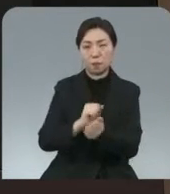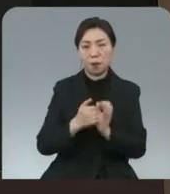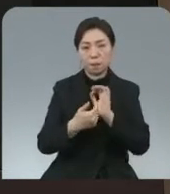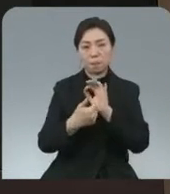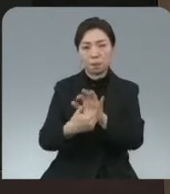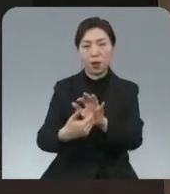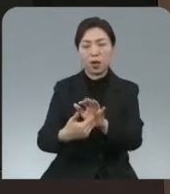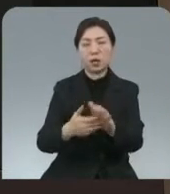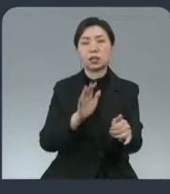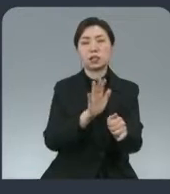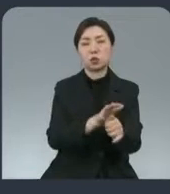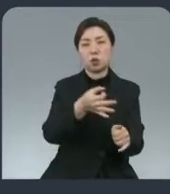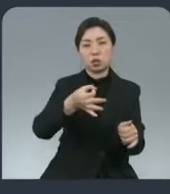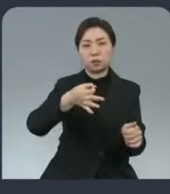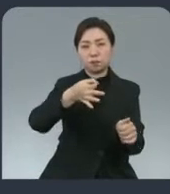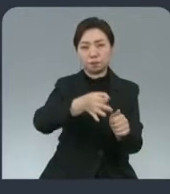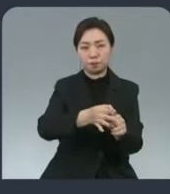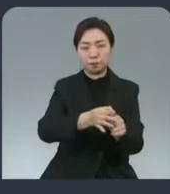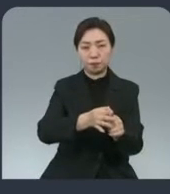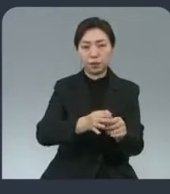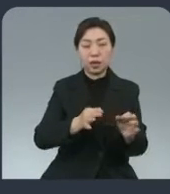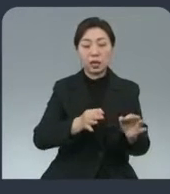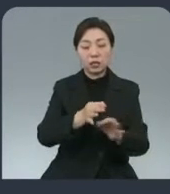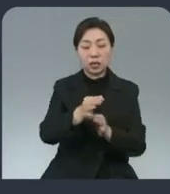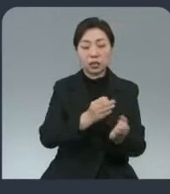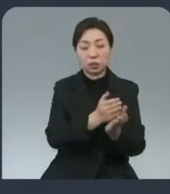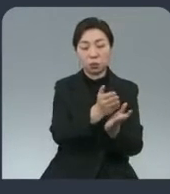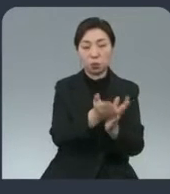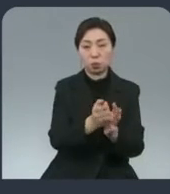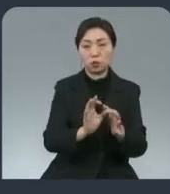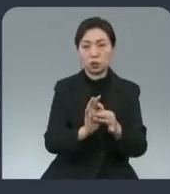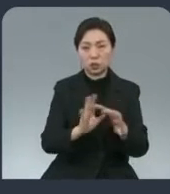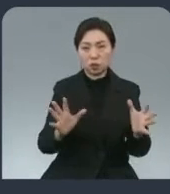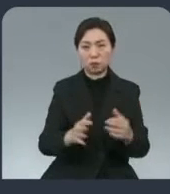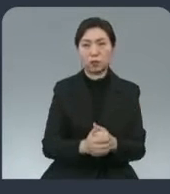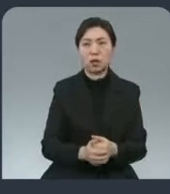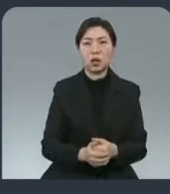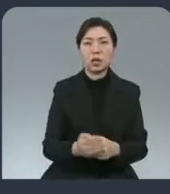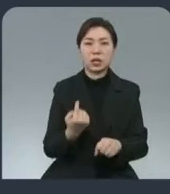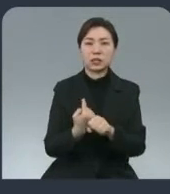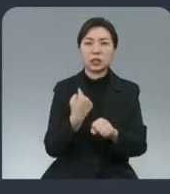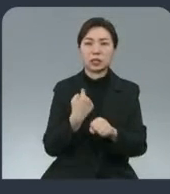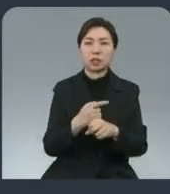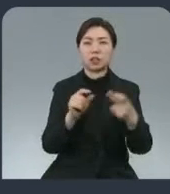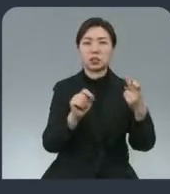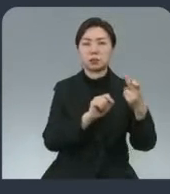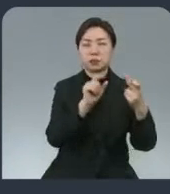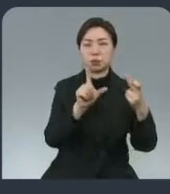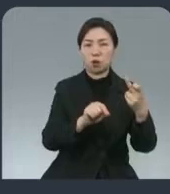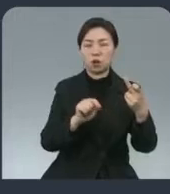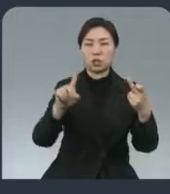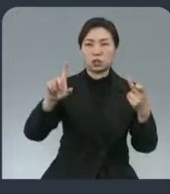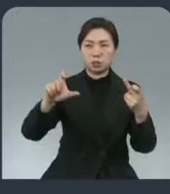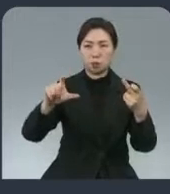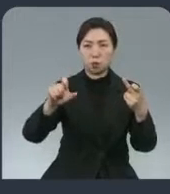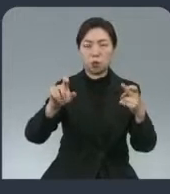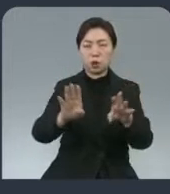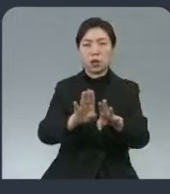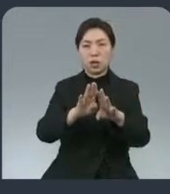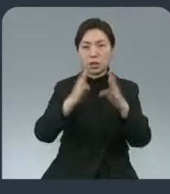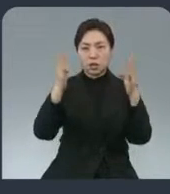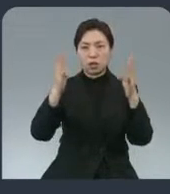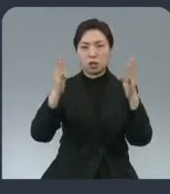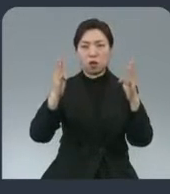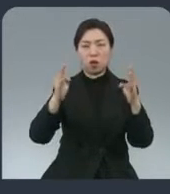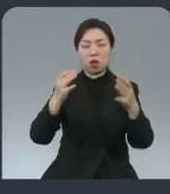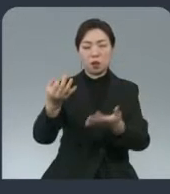案。国会22日晚召开全体会议，最终批准了追加预算案修订案。修订案较政府提